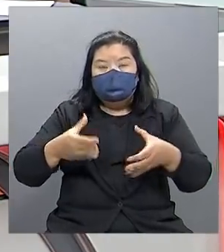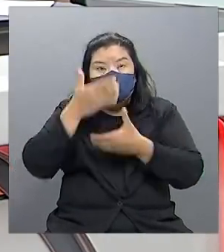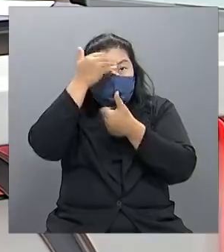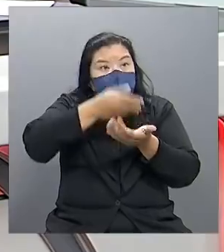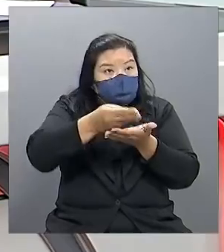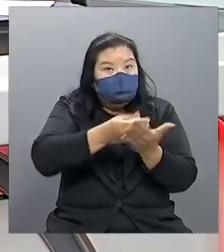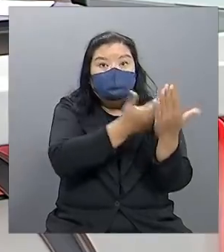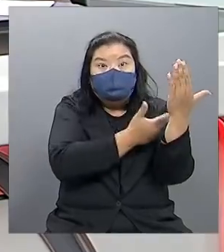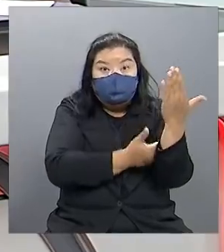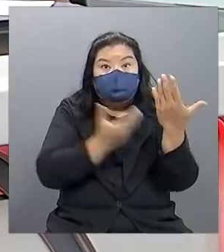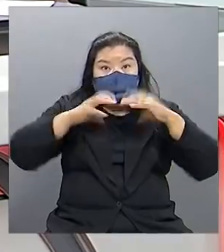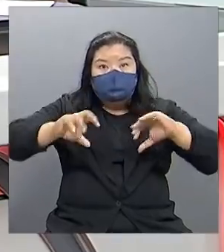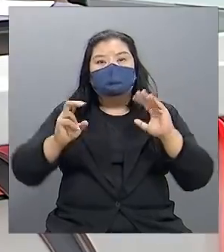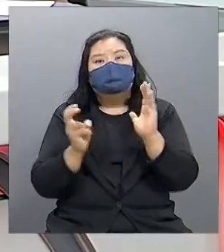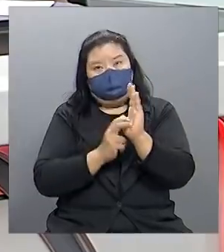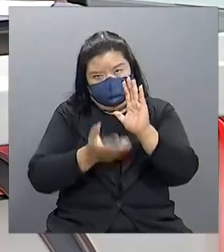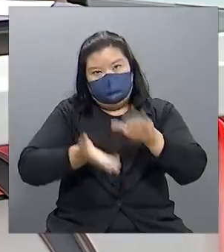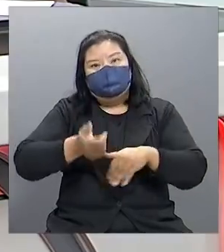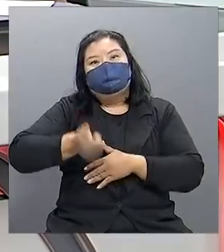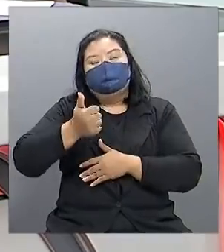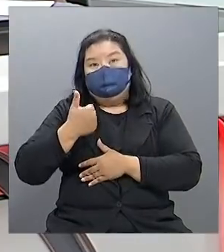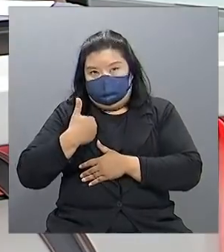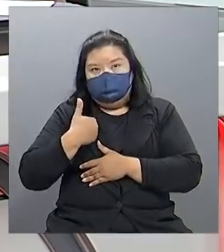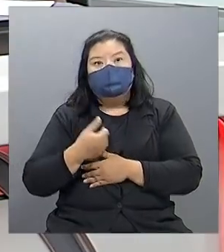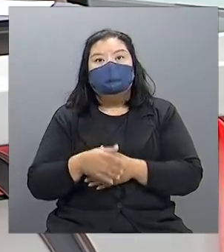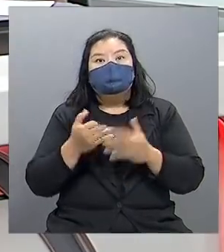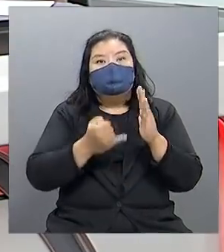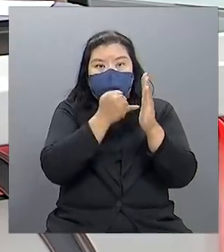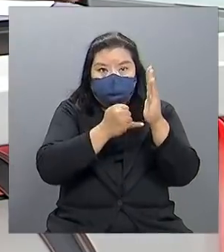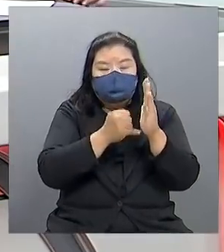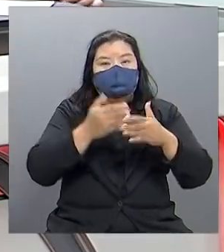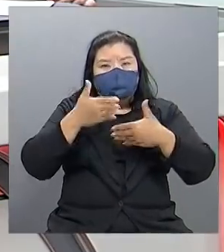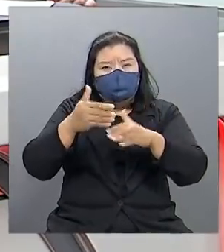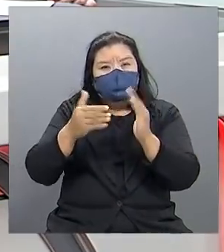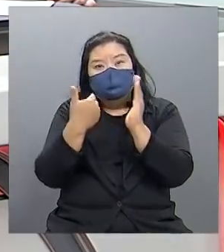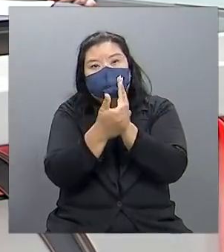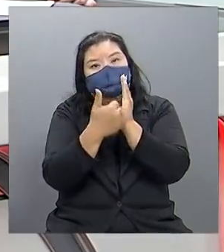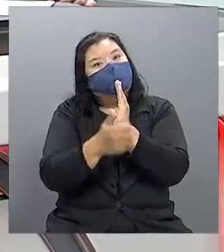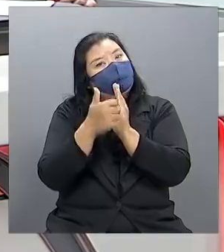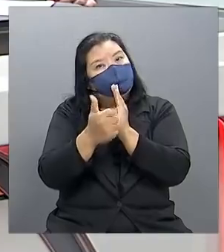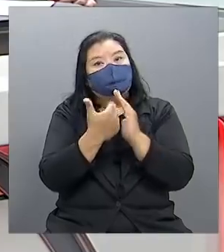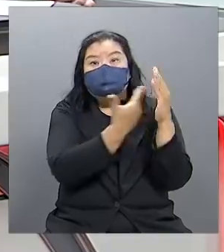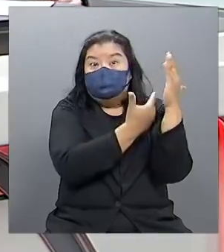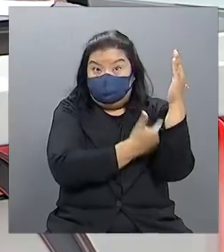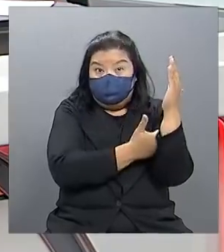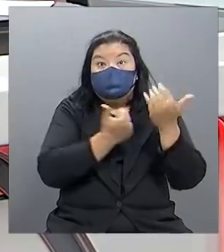องแล้วก็เป็นจุดกระจายสลากไปยังจังหวัดอื่นๆในภาคอีสานด้วยนะคะปรากฏว่าราคาลดลง